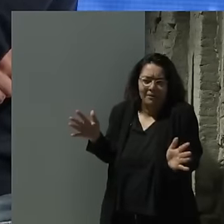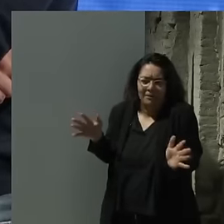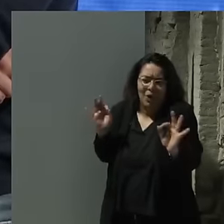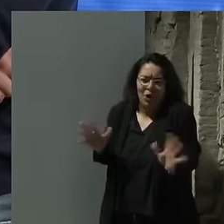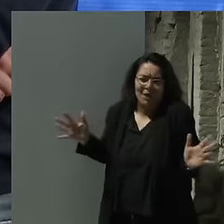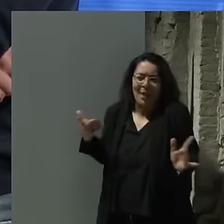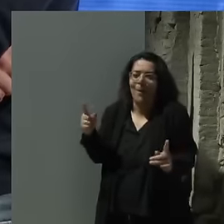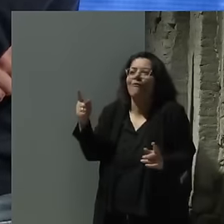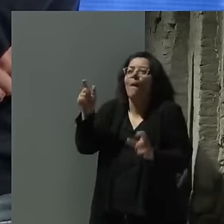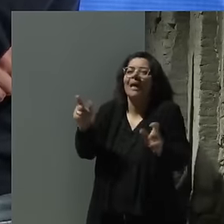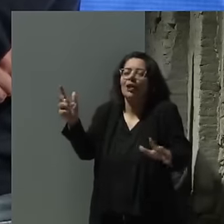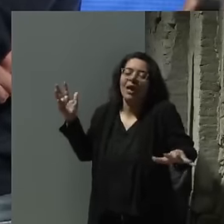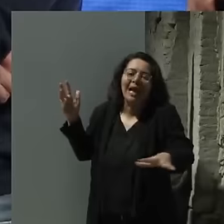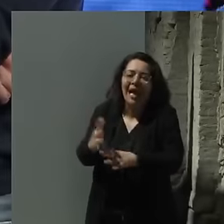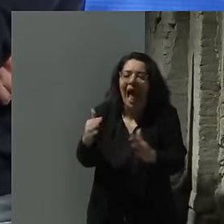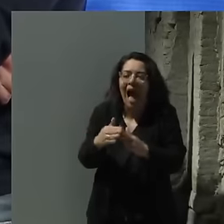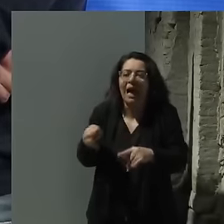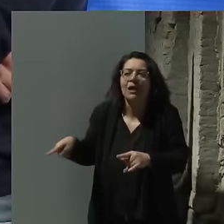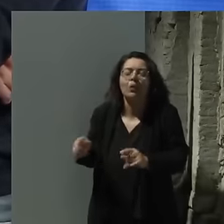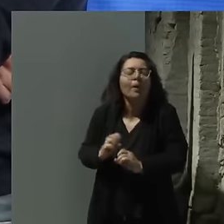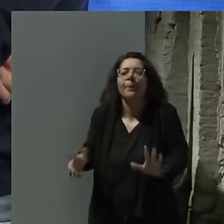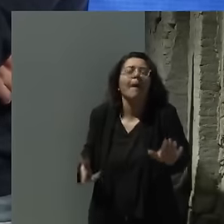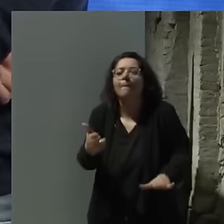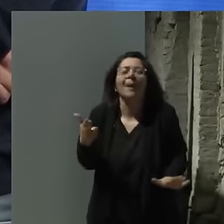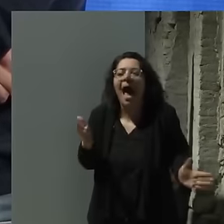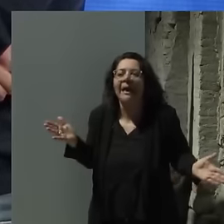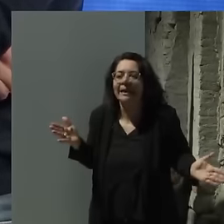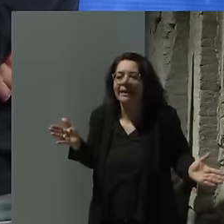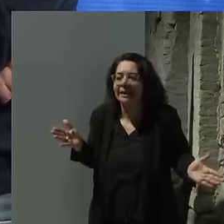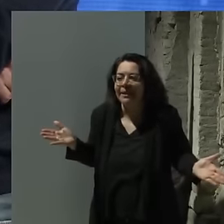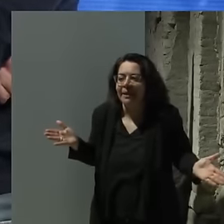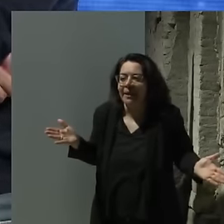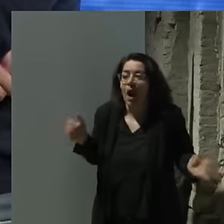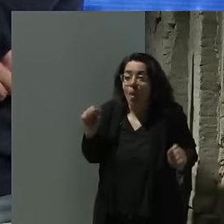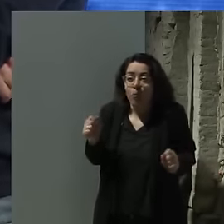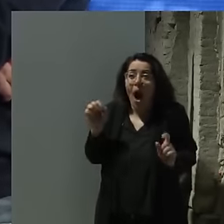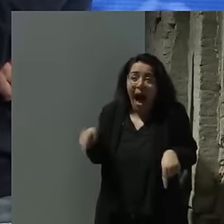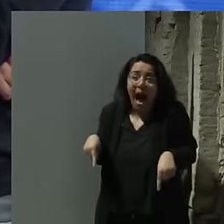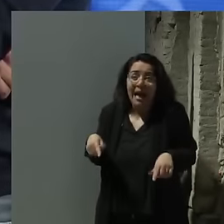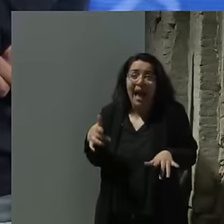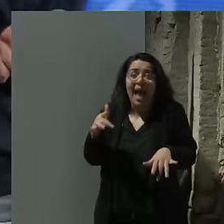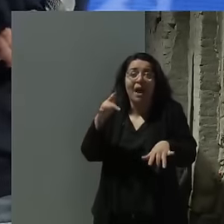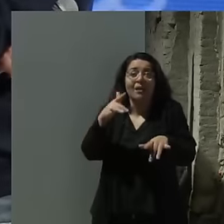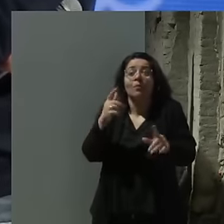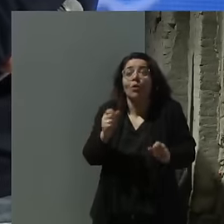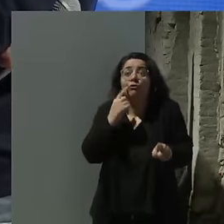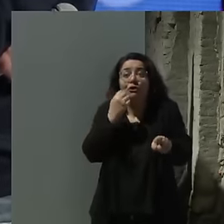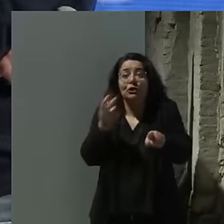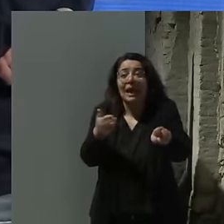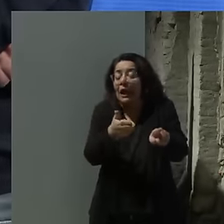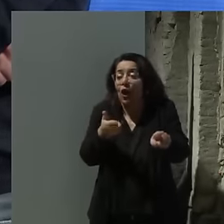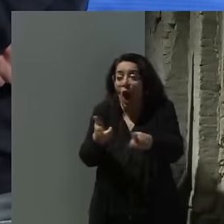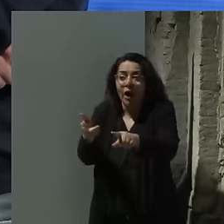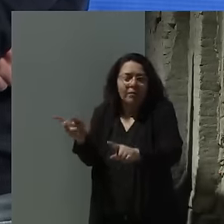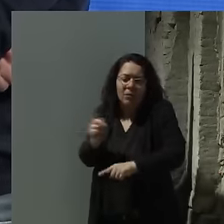e tu spari è già tanto, se noi siamo qui a raccontarla, rischiando anche di uccidere i genitori. No, quello no, perché no. Lui ha sparato